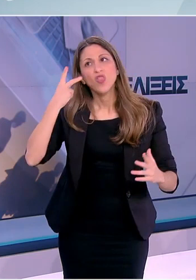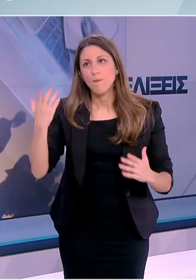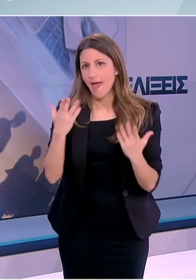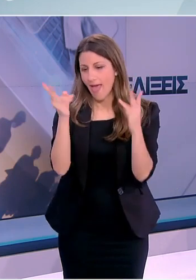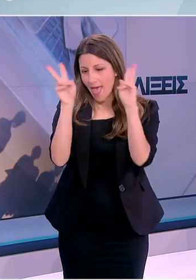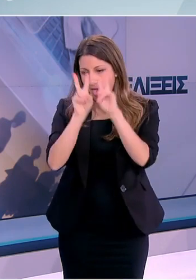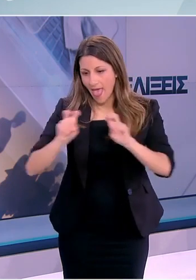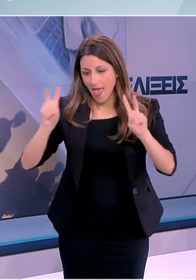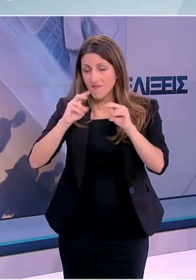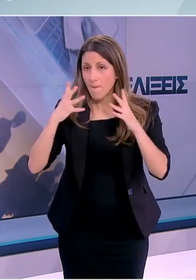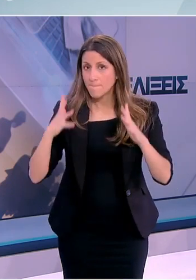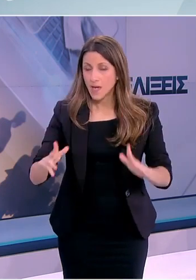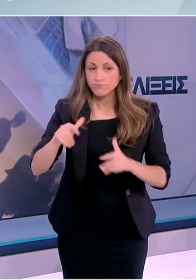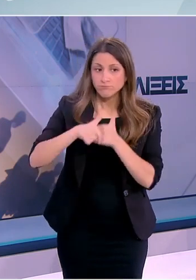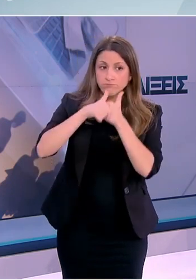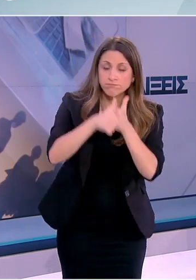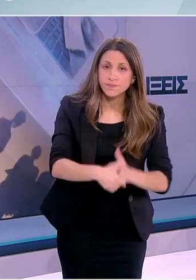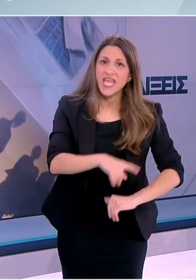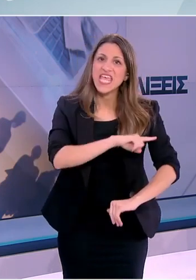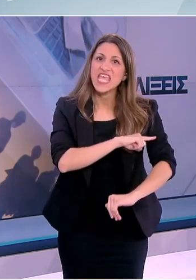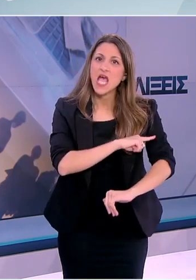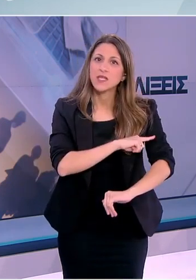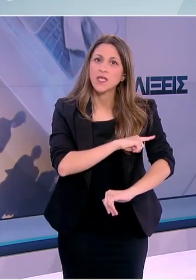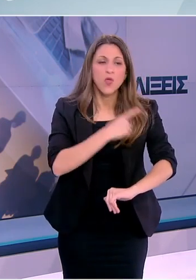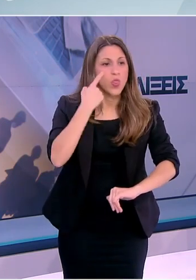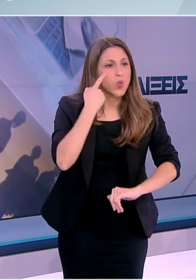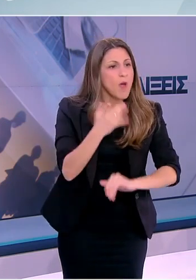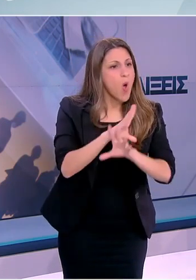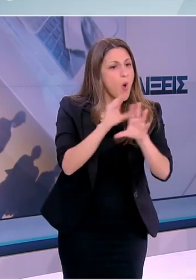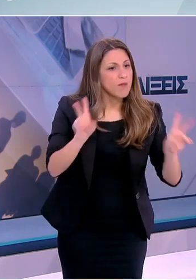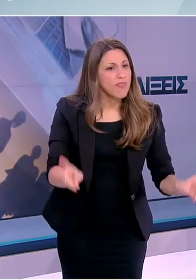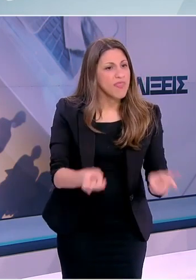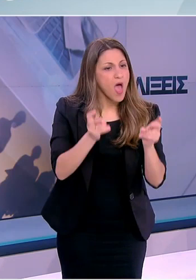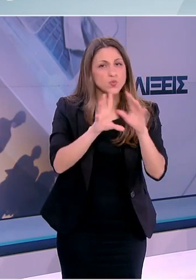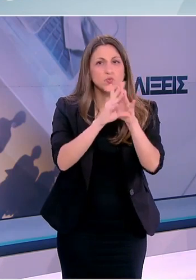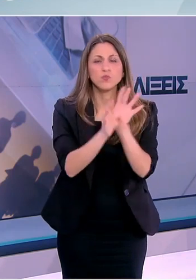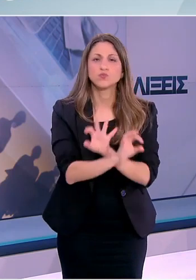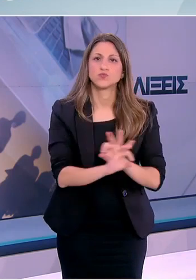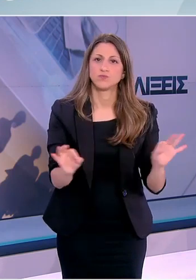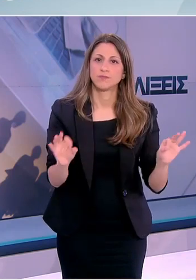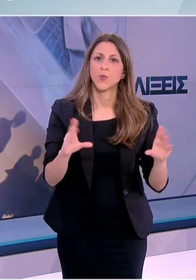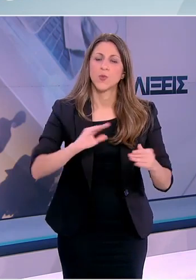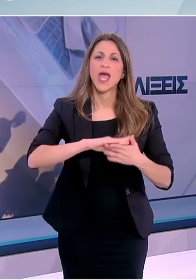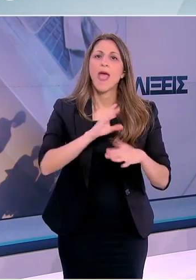μελέτης στον χώρο της ιατρικής βιοτεχνολογίας, της βιομοριακής διαγνωστικής και επιστήμης των